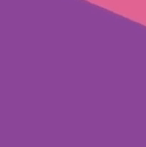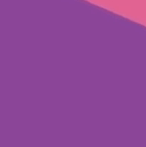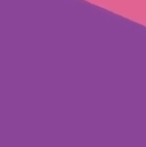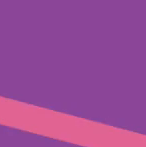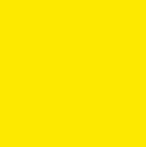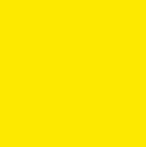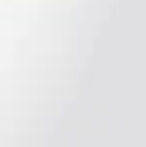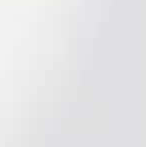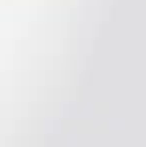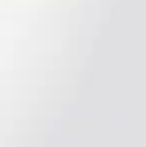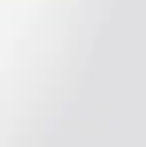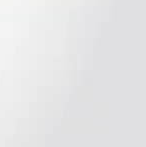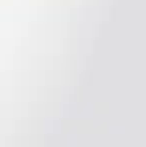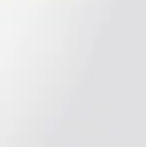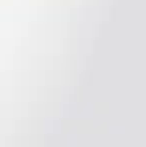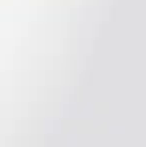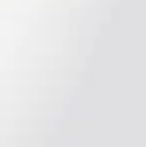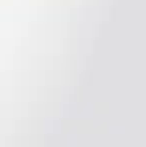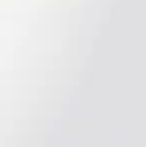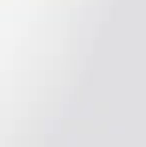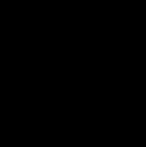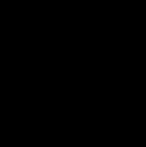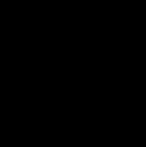Didik TV KPM.